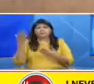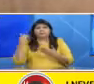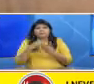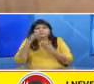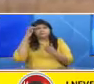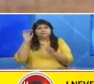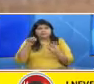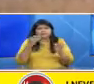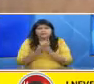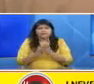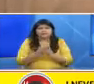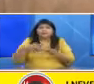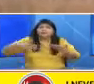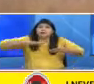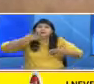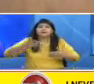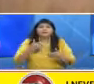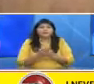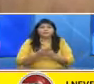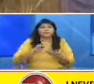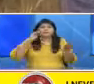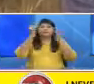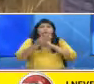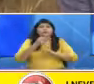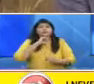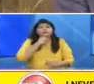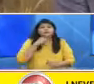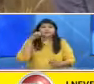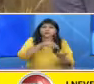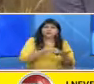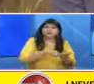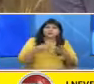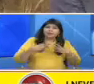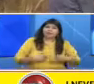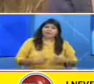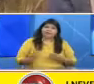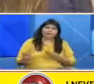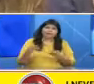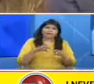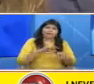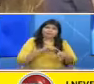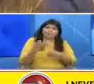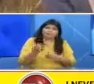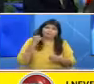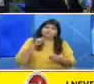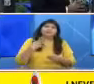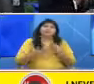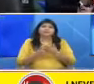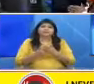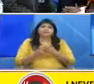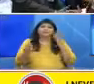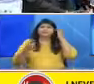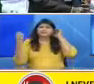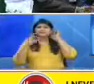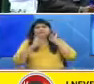सोचा नहीं था कि कभी दुनिया भर के युवा के दिल को छूने का मेरी जिंदगी में अवसर आएगा। और होता क्या है, अभी